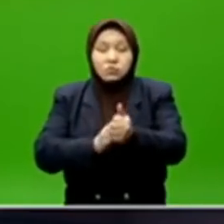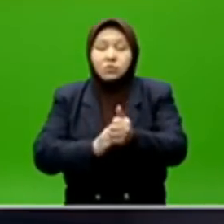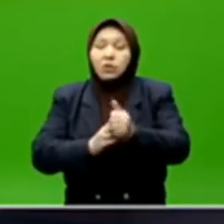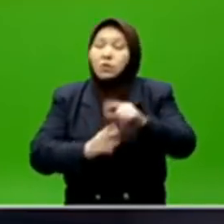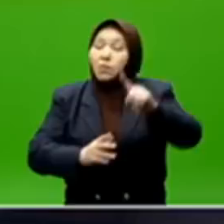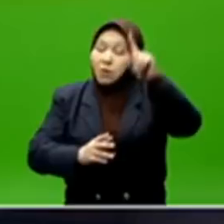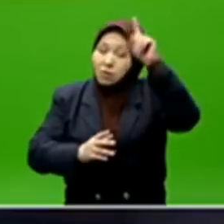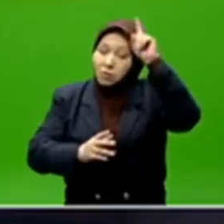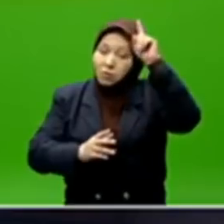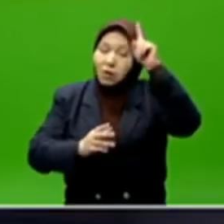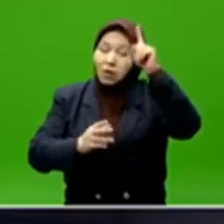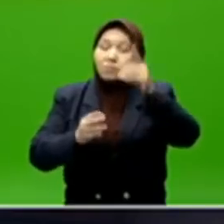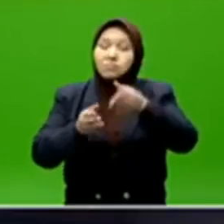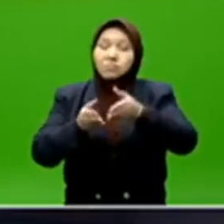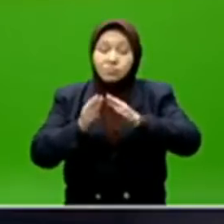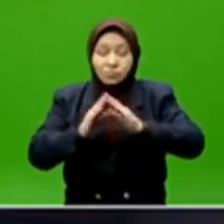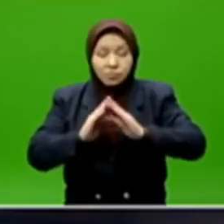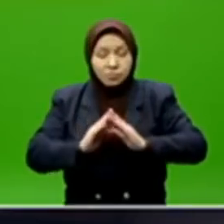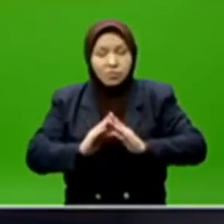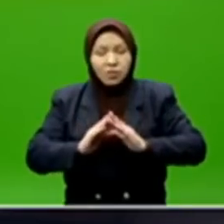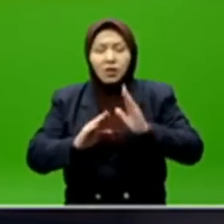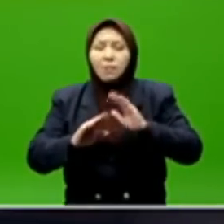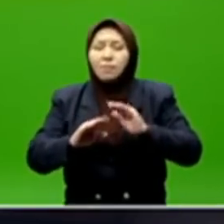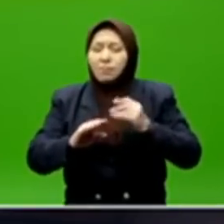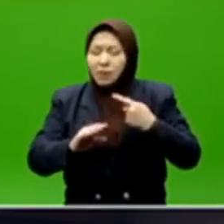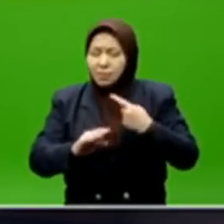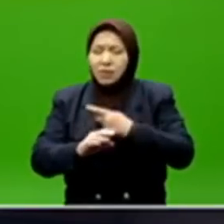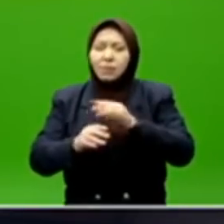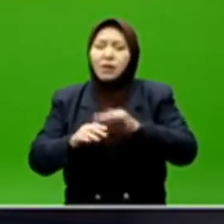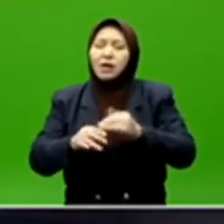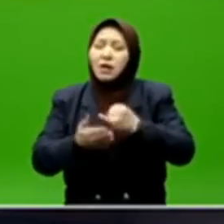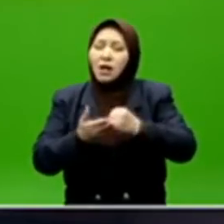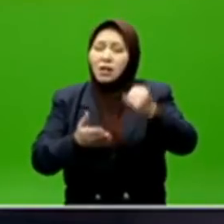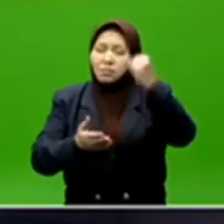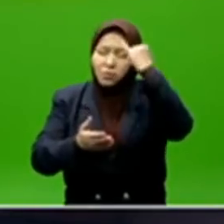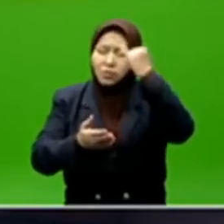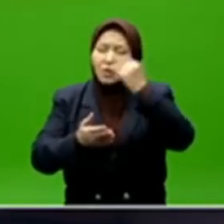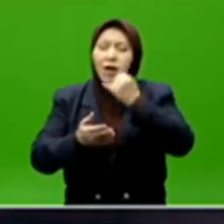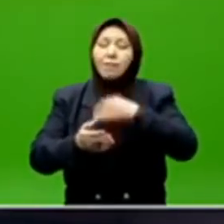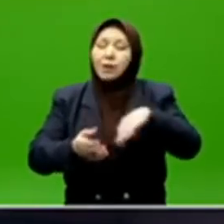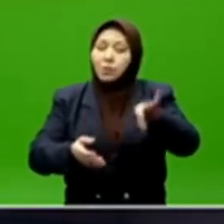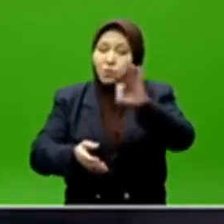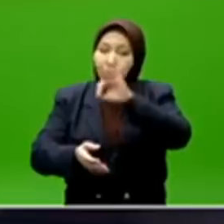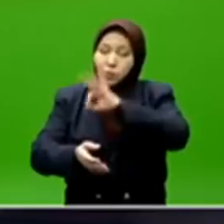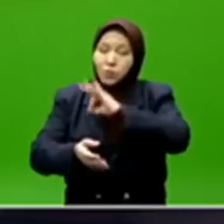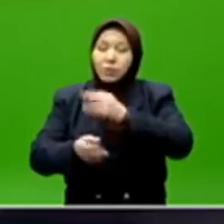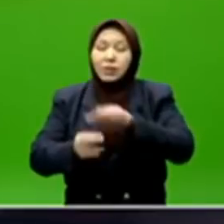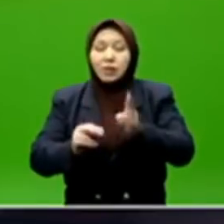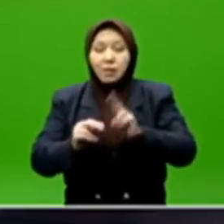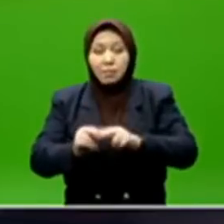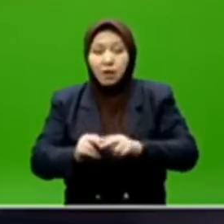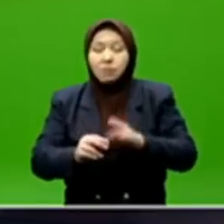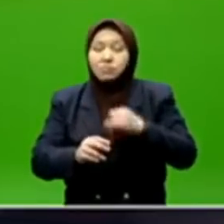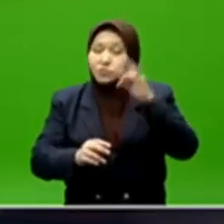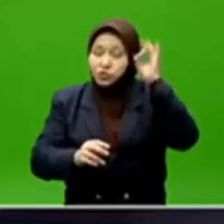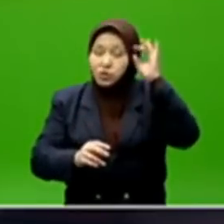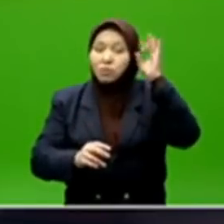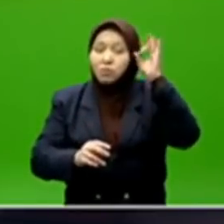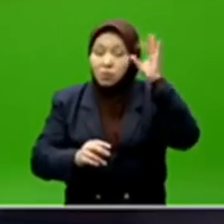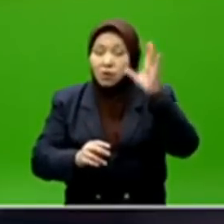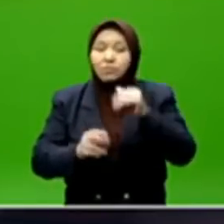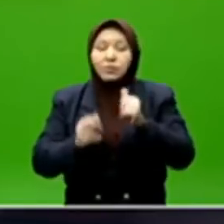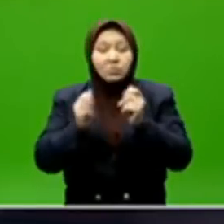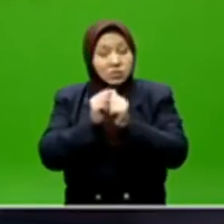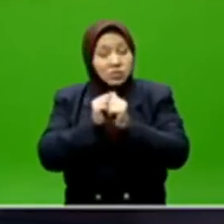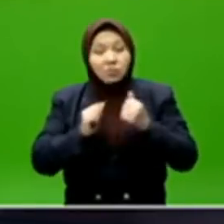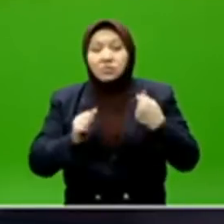Tuhan, kurniakanlah kepadaku ini ilmu yang bermanfaat, insya-Allah. Insya-Allah. Baik, kita sama-sama